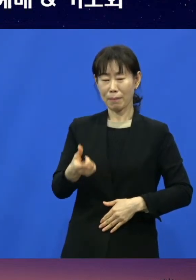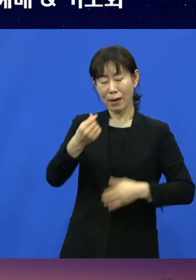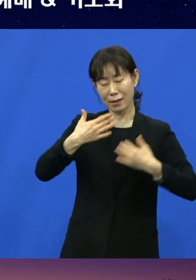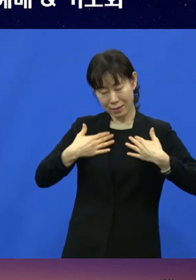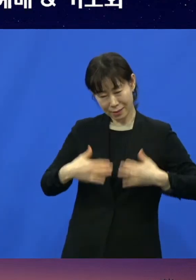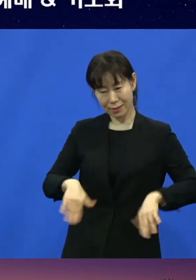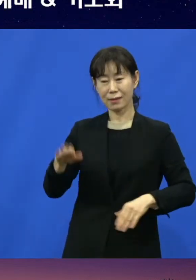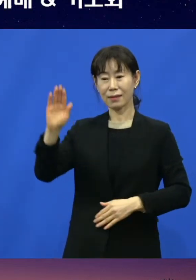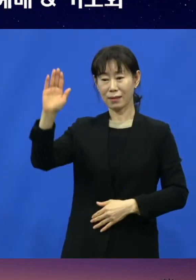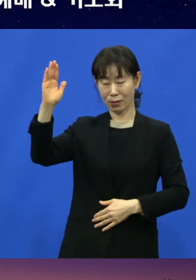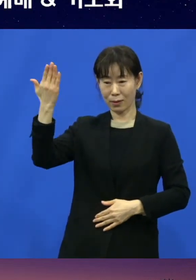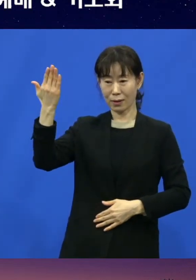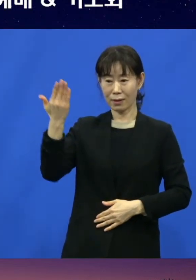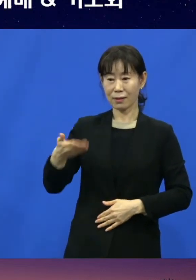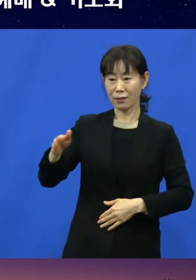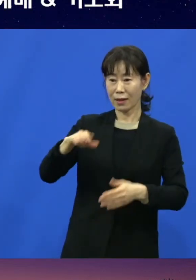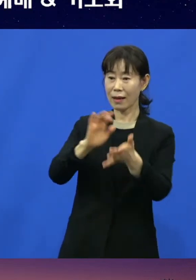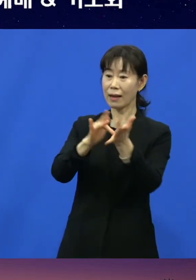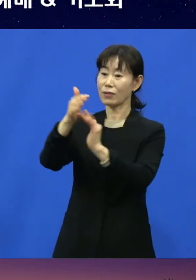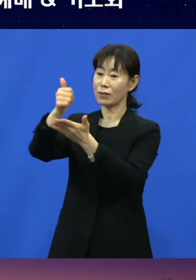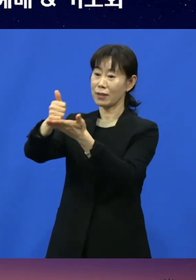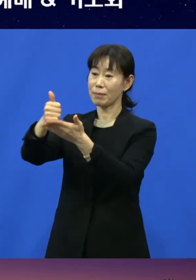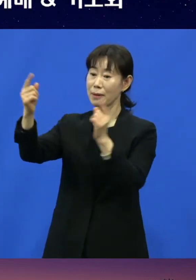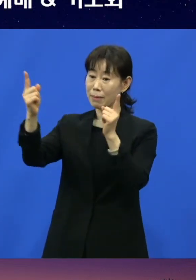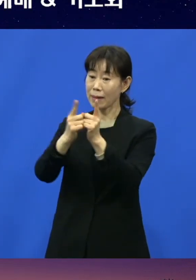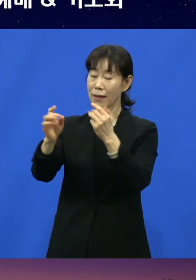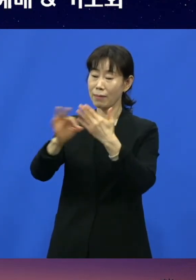그리스도에게 포획된 사람은 달라요.